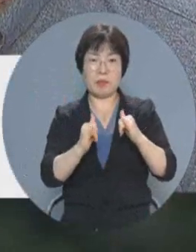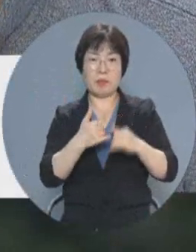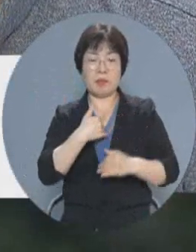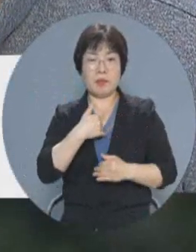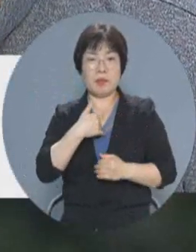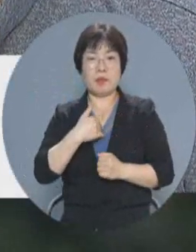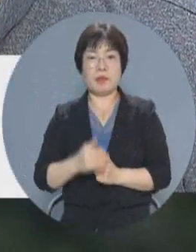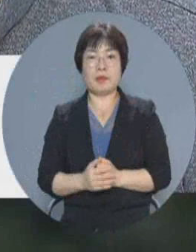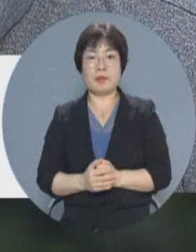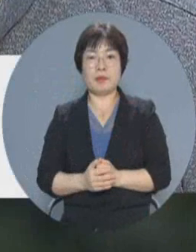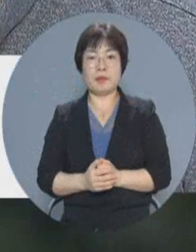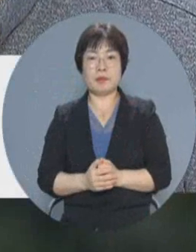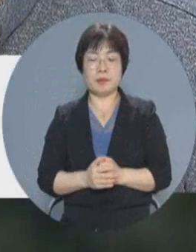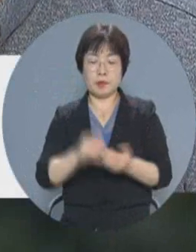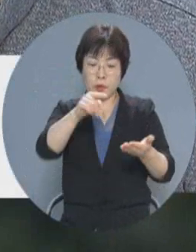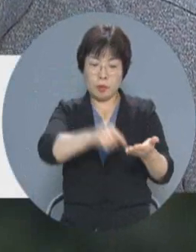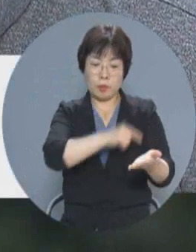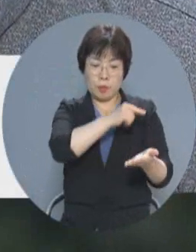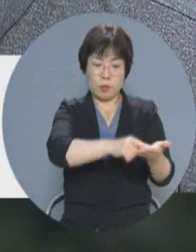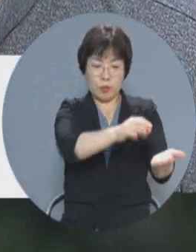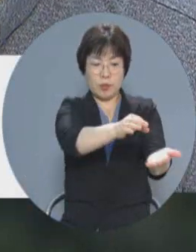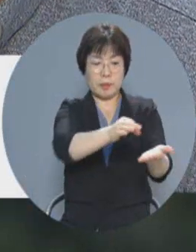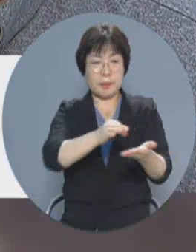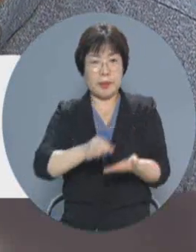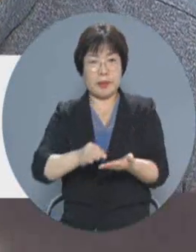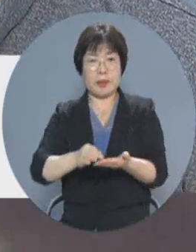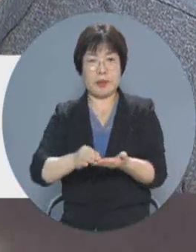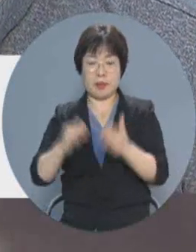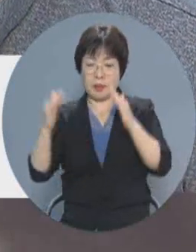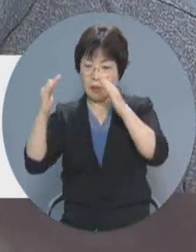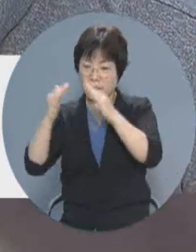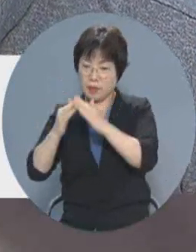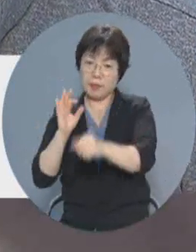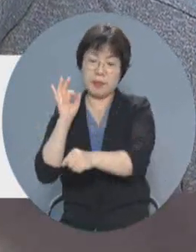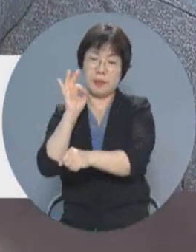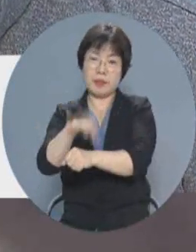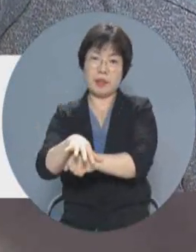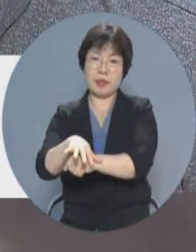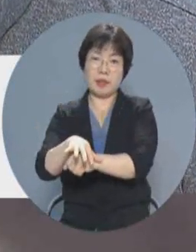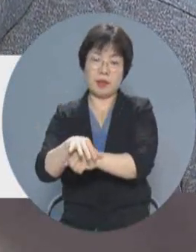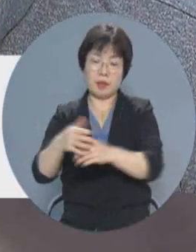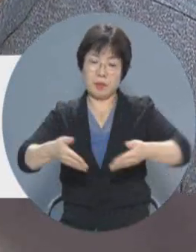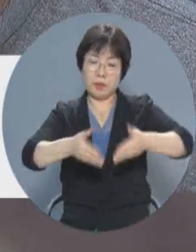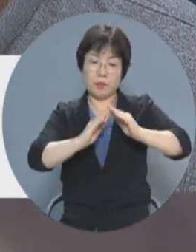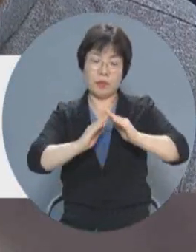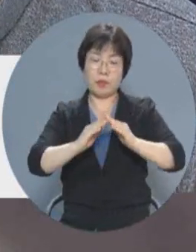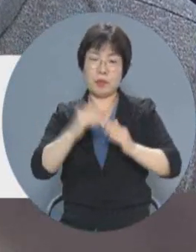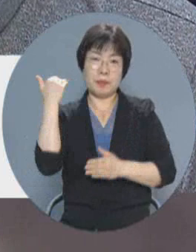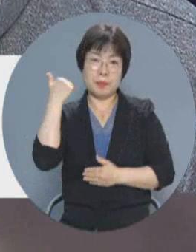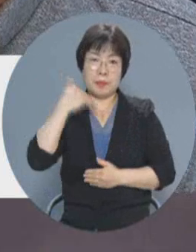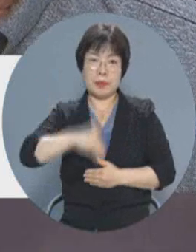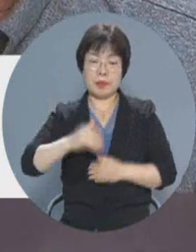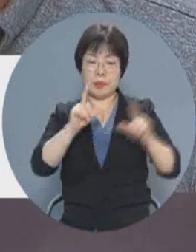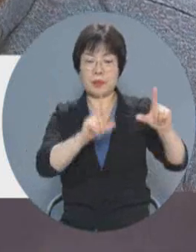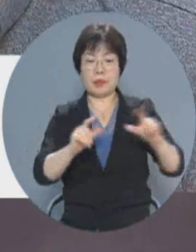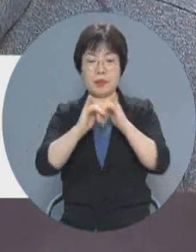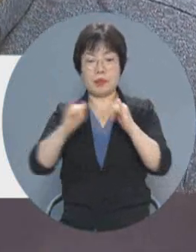왜냐하면 그 보상받은 금액으로 주택을 지을 수가 없어요.